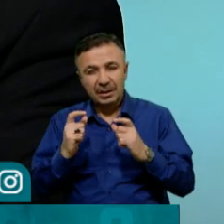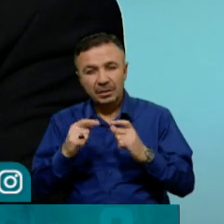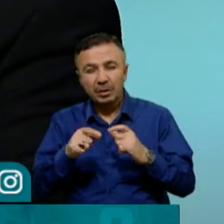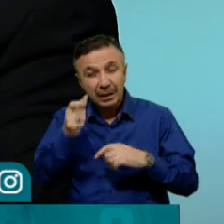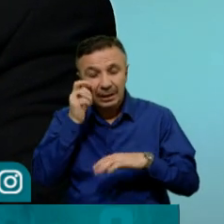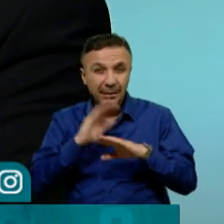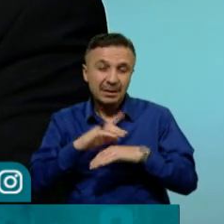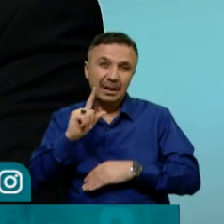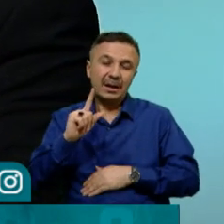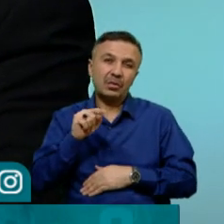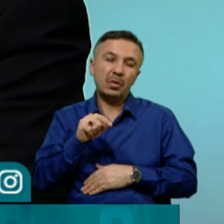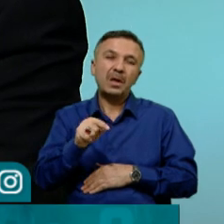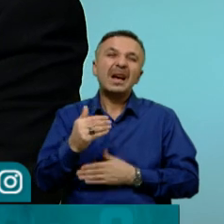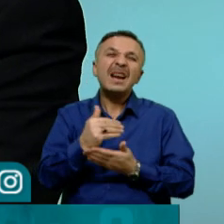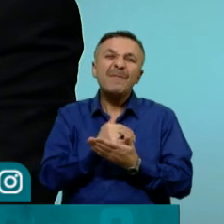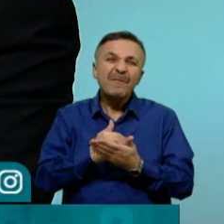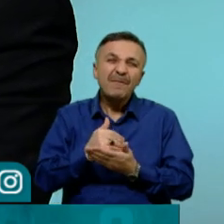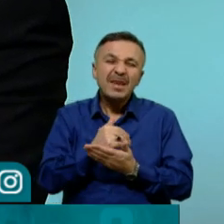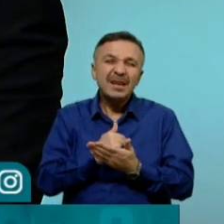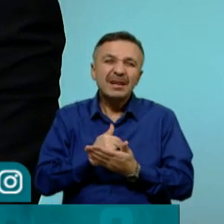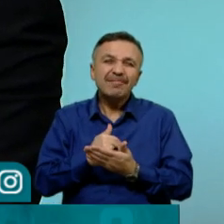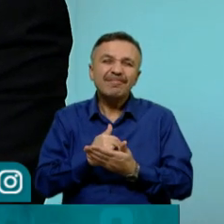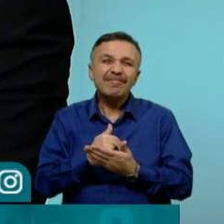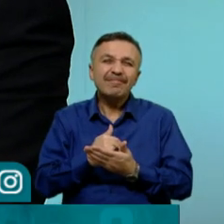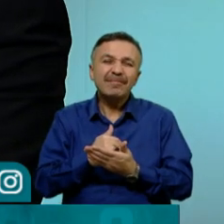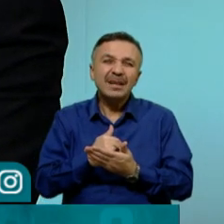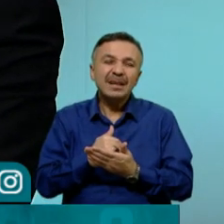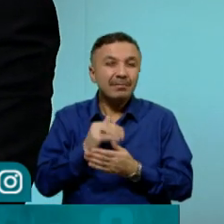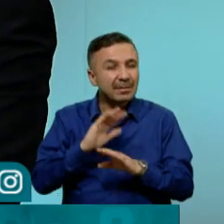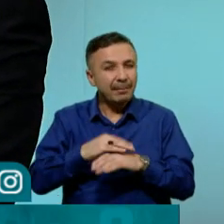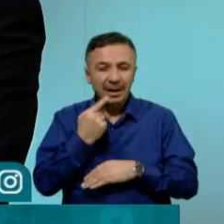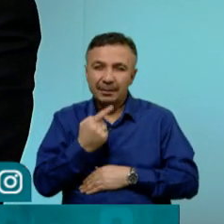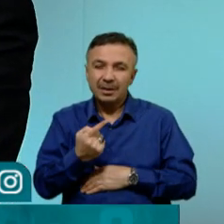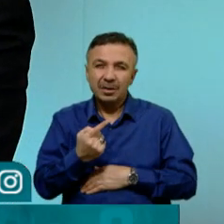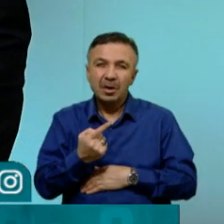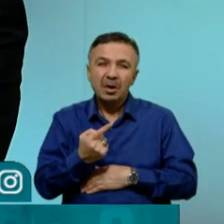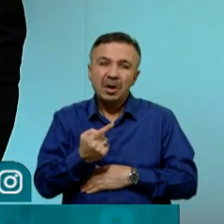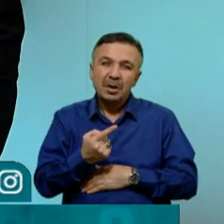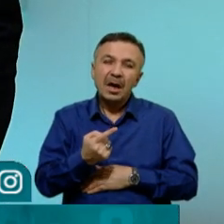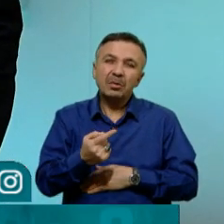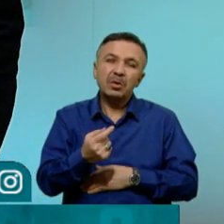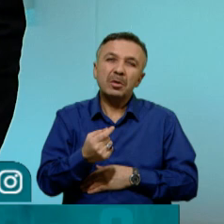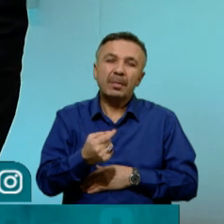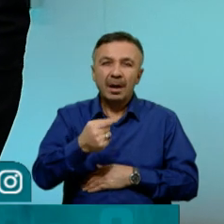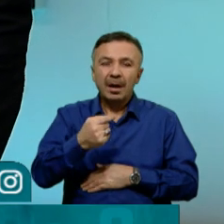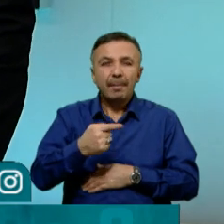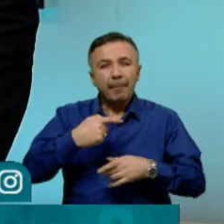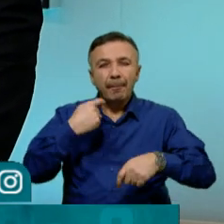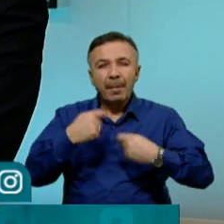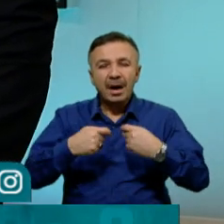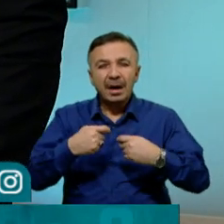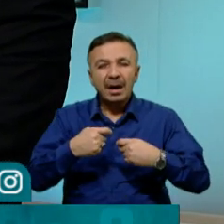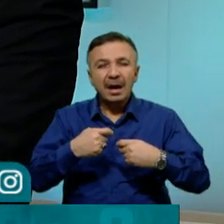şudur Bunlar birikim demektir yani insan tasarruf yapıyor demektir götürüp bankaya belli bir para her ay